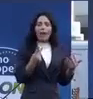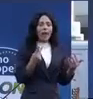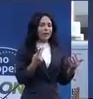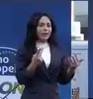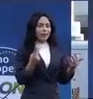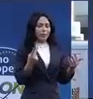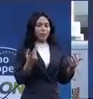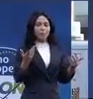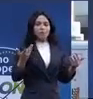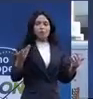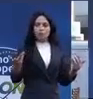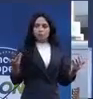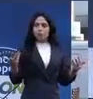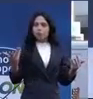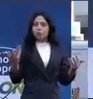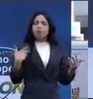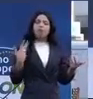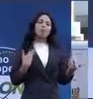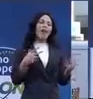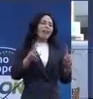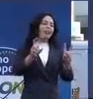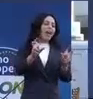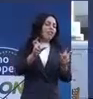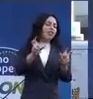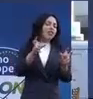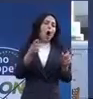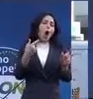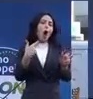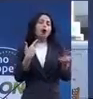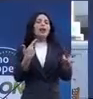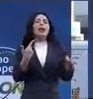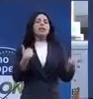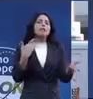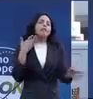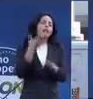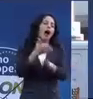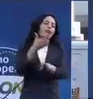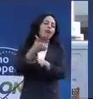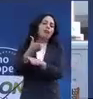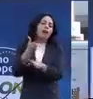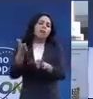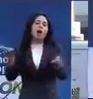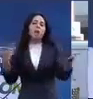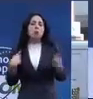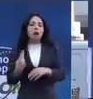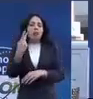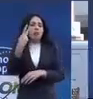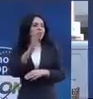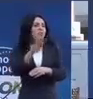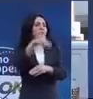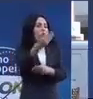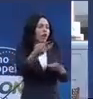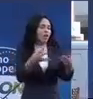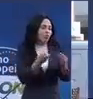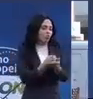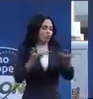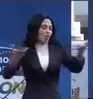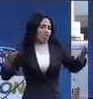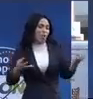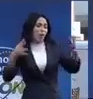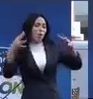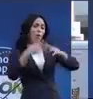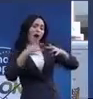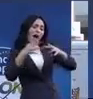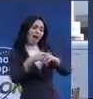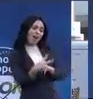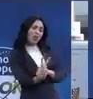vedete andare nelle trasmissioni televisive mentre hai dentro gli occhi quello che succede due guerre alle porte